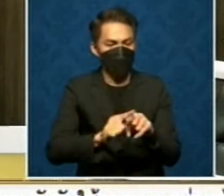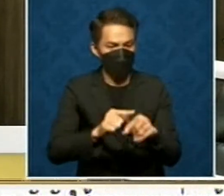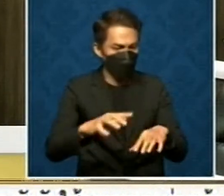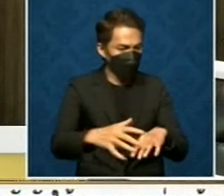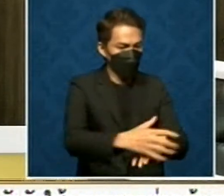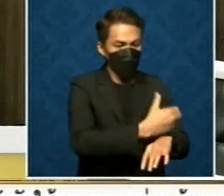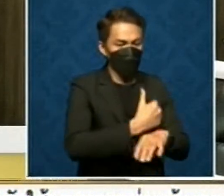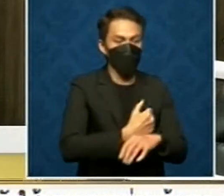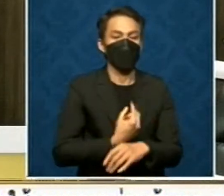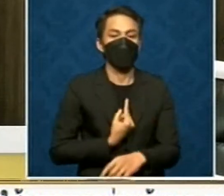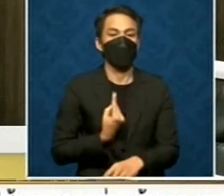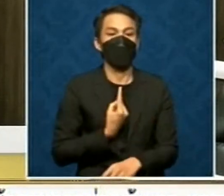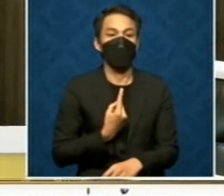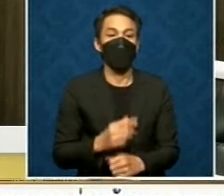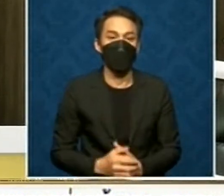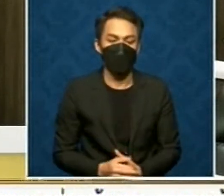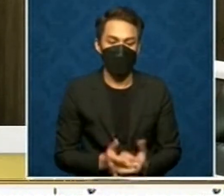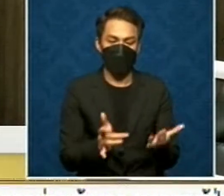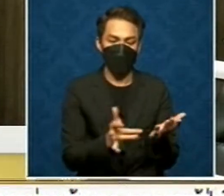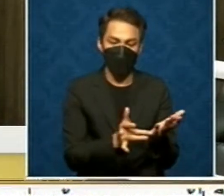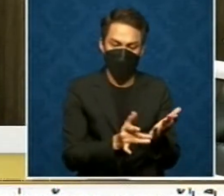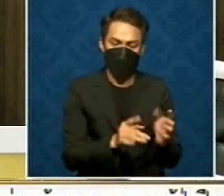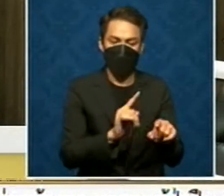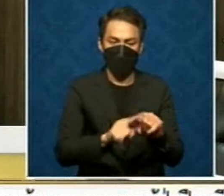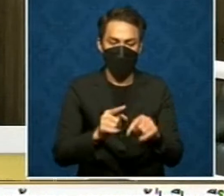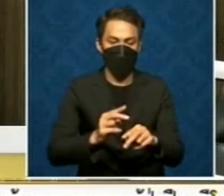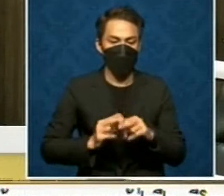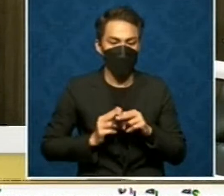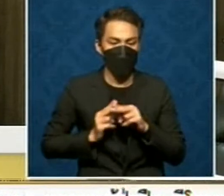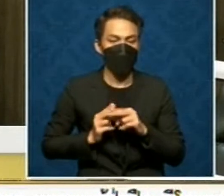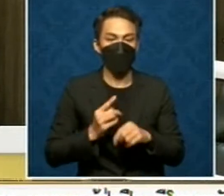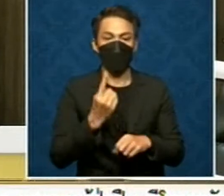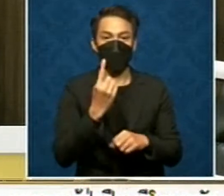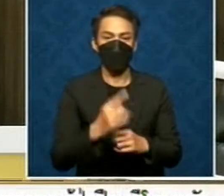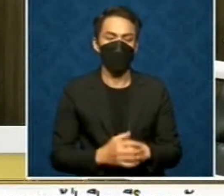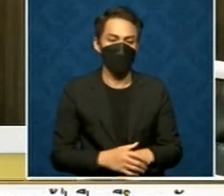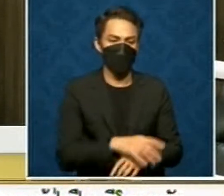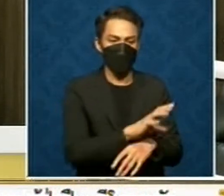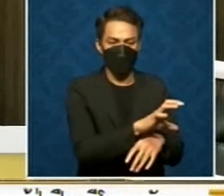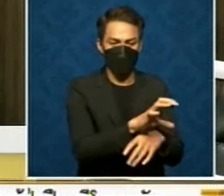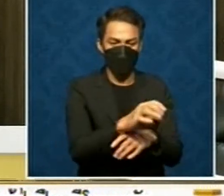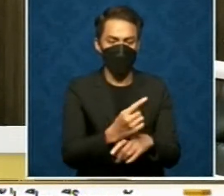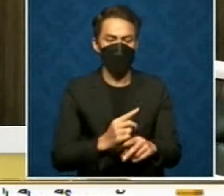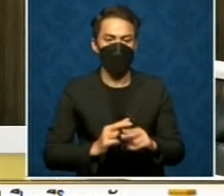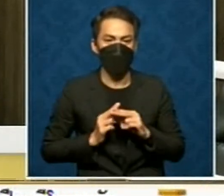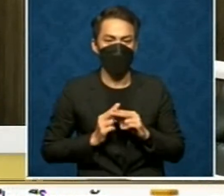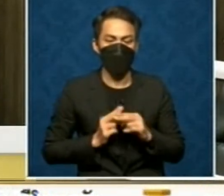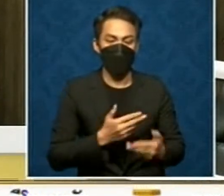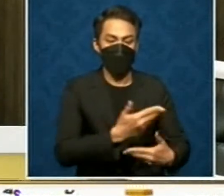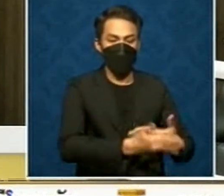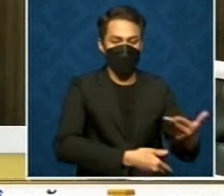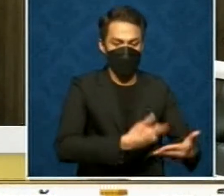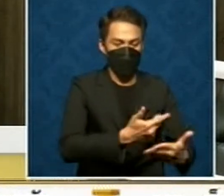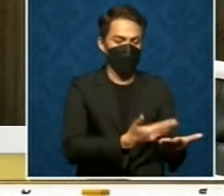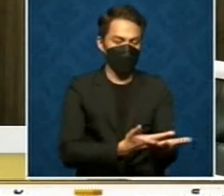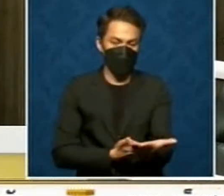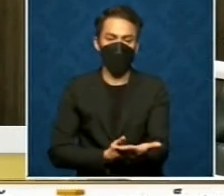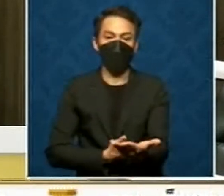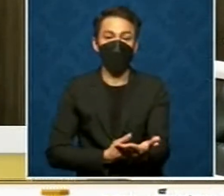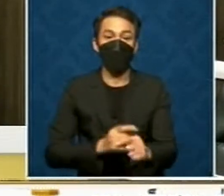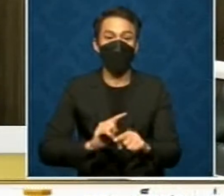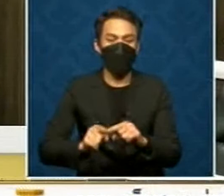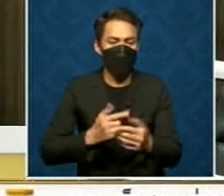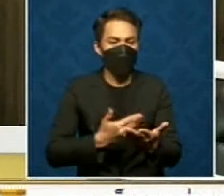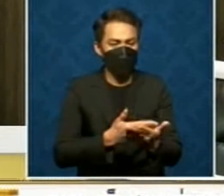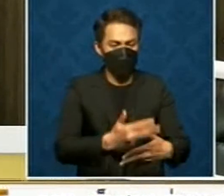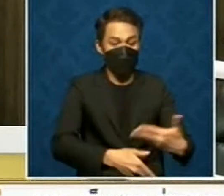พันศุกรณกคบคุมได้ เทคโยีป้การโกกคบคุมได้ ควบคุมได้ถึงขั้นแผงขายในตลาดสดเพรตอนนี้เซลลของบ